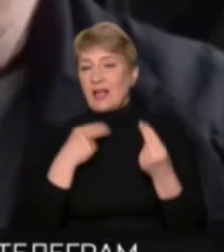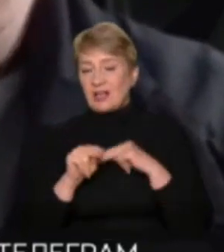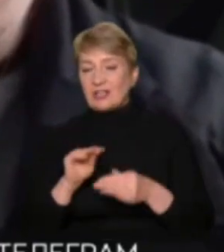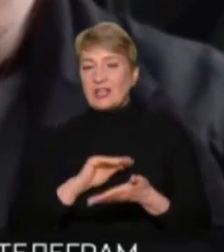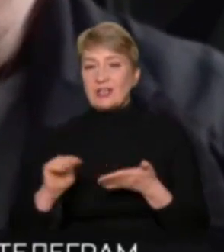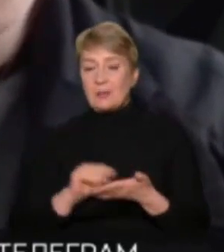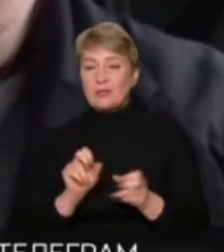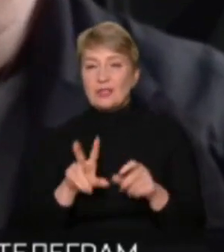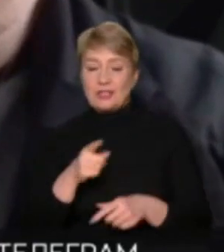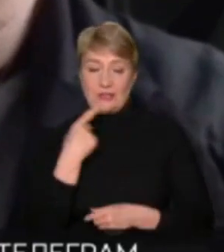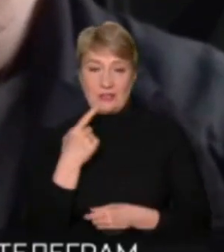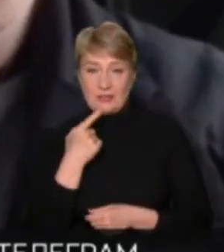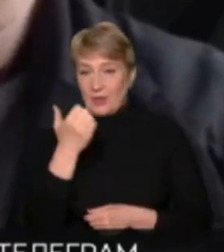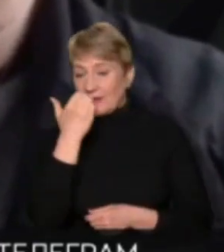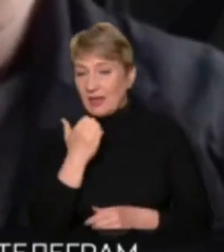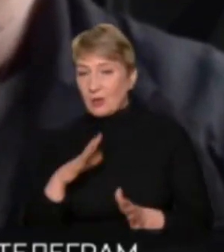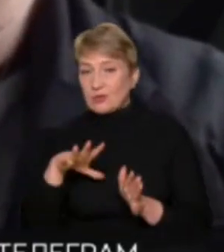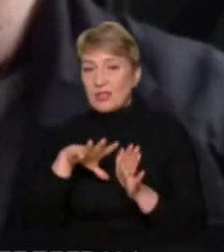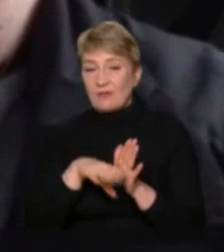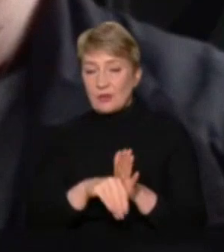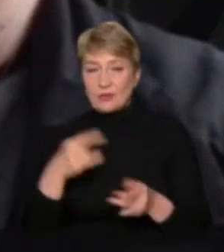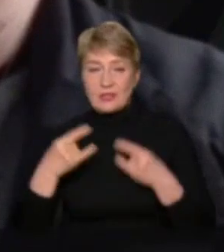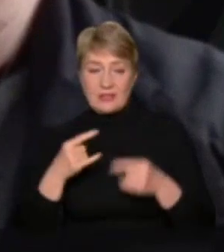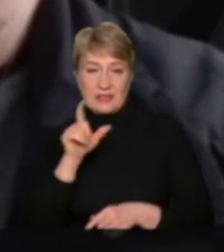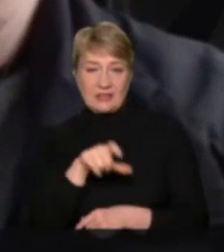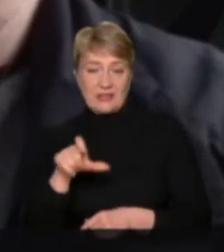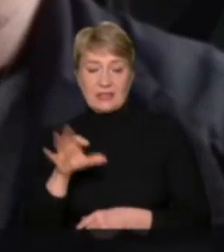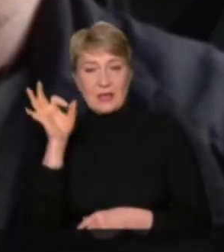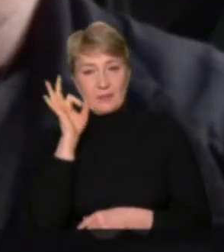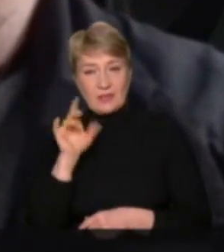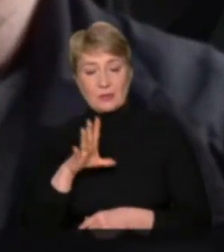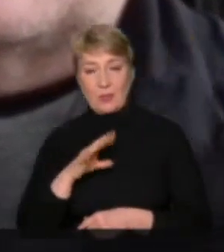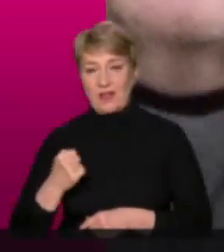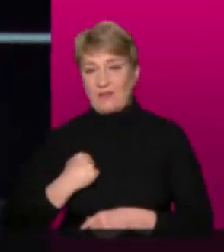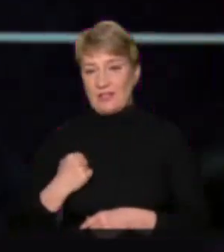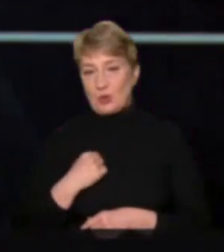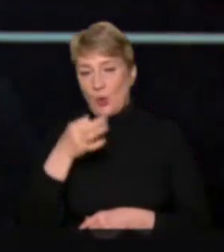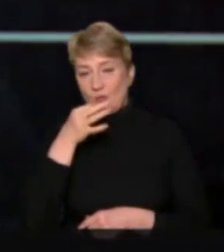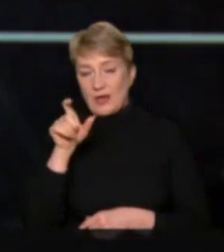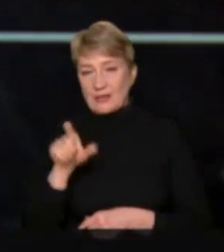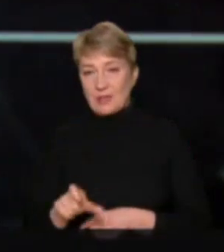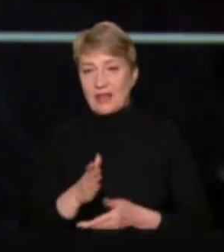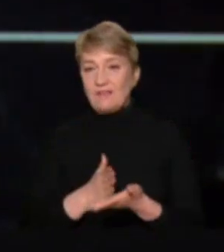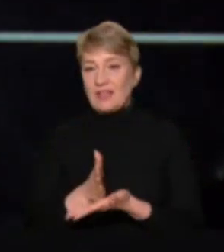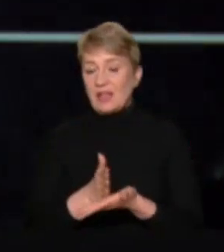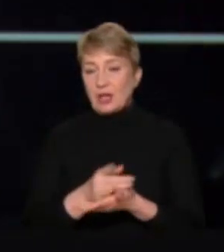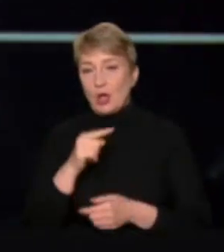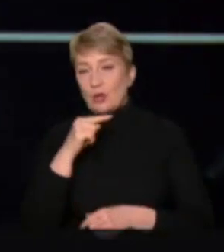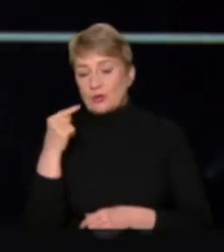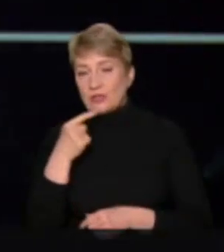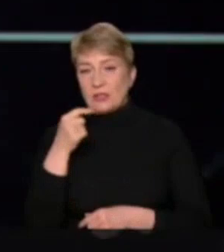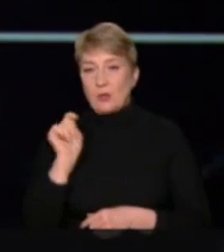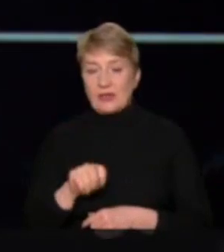Олексій, дуже дякую вам за включення в наш ефір. Ну, а глядачам нагадаю, що це був Олексій Гетьман, військовий експерт, ветеран російсько-української війни. І ми говорили про